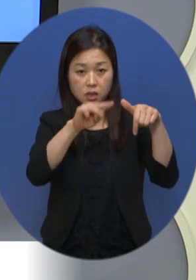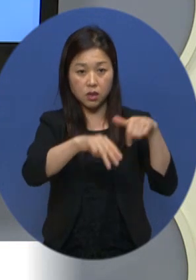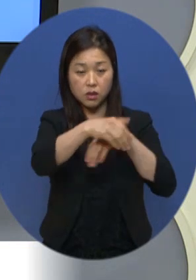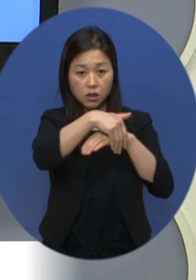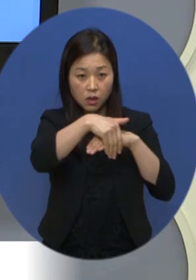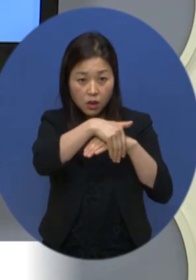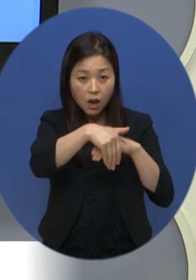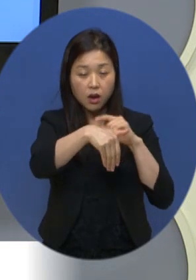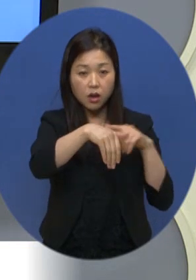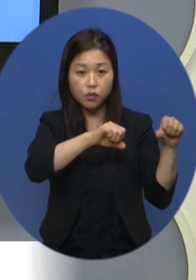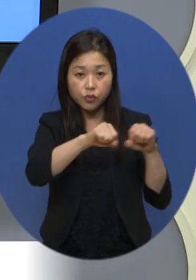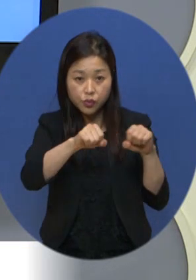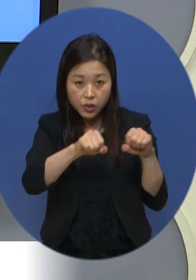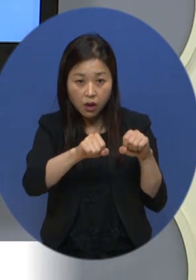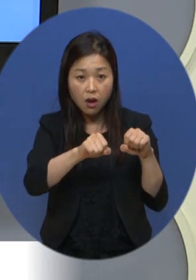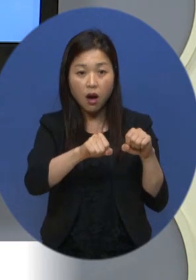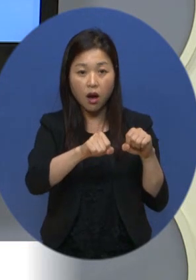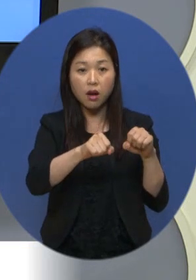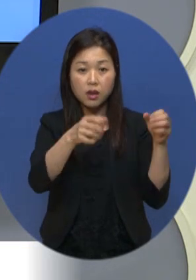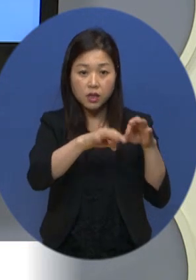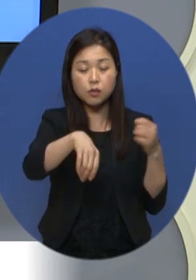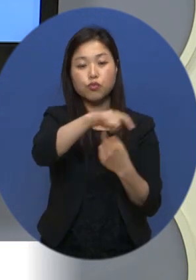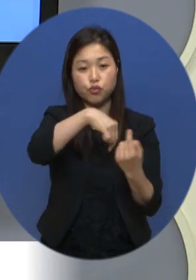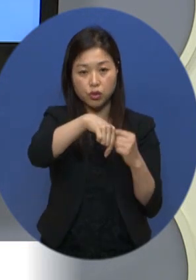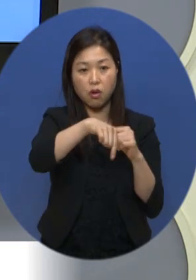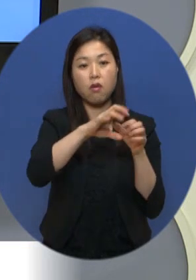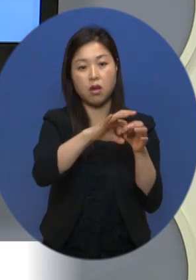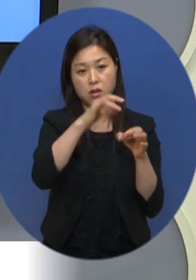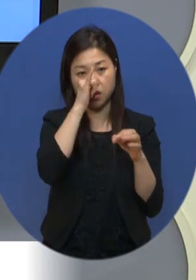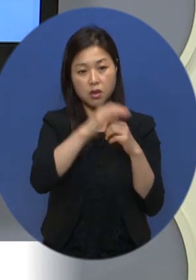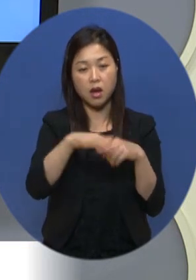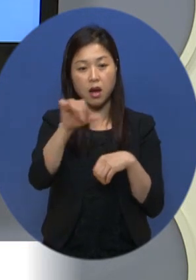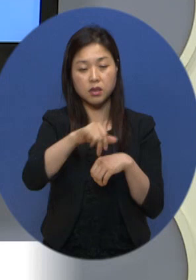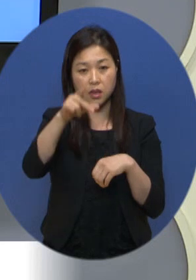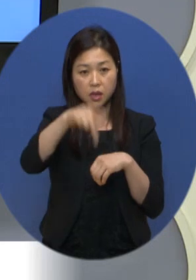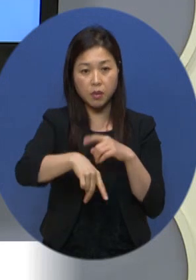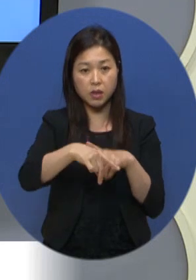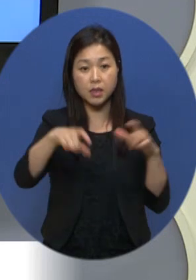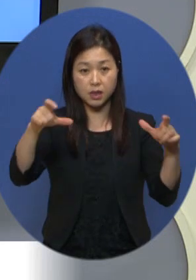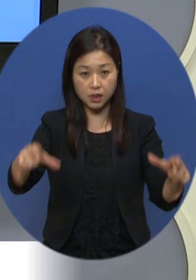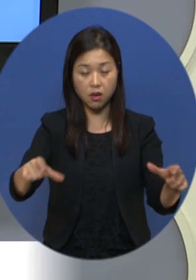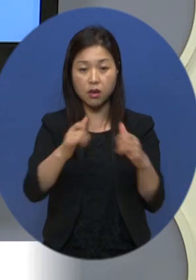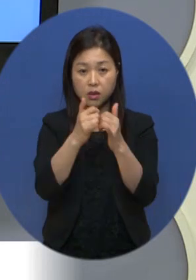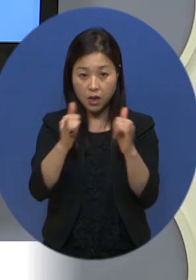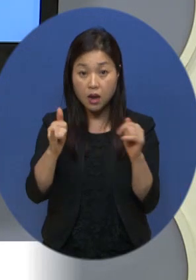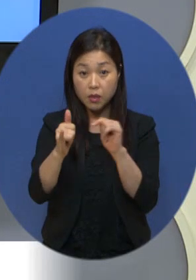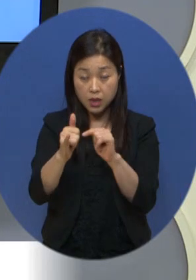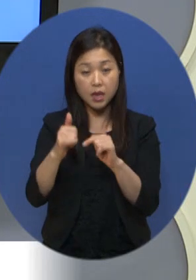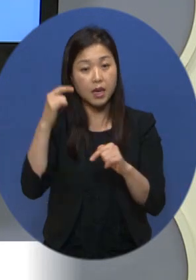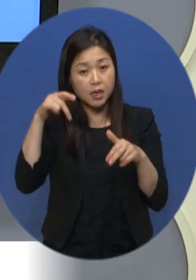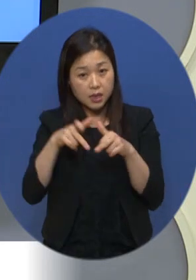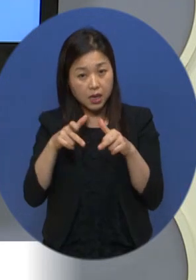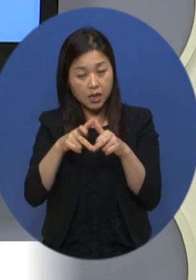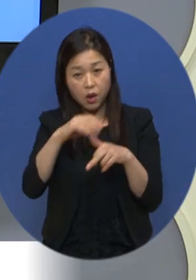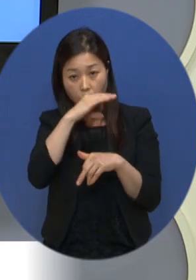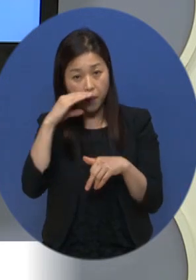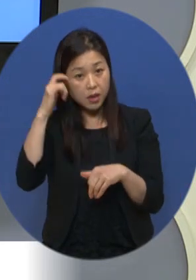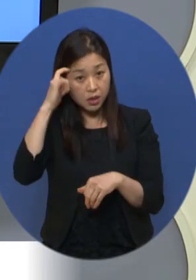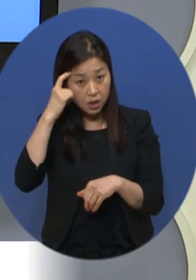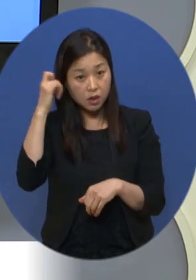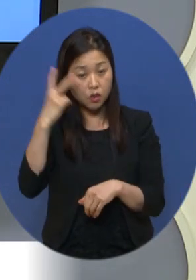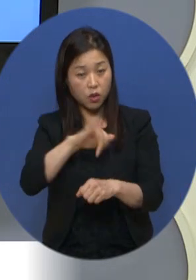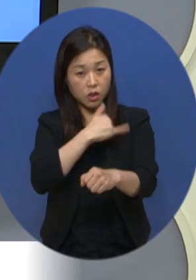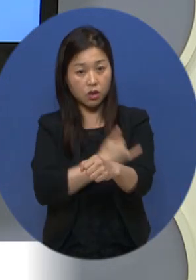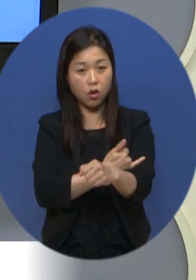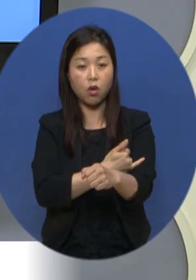행 기금 운영 사업 의 일환으로 아태지역 개발도상국 국민을 대상으로 장애인에 대한 올바른 인식과 인권